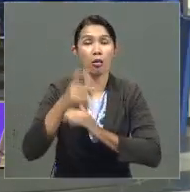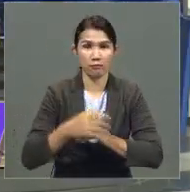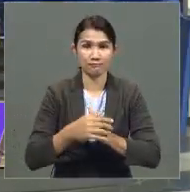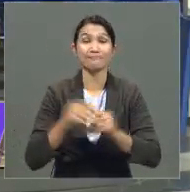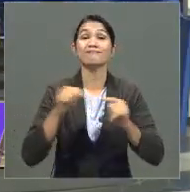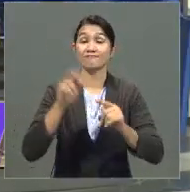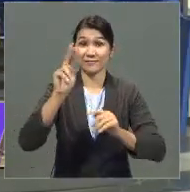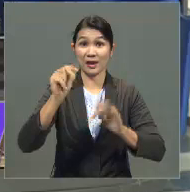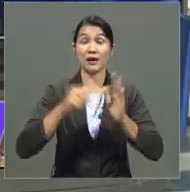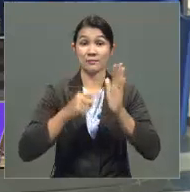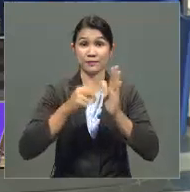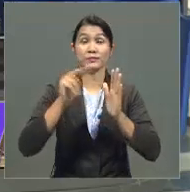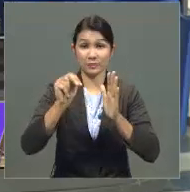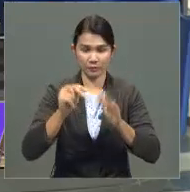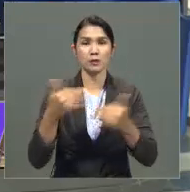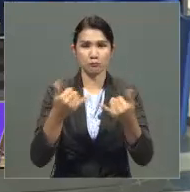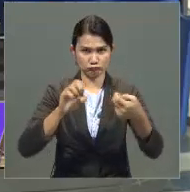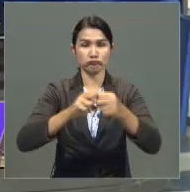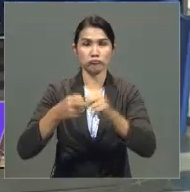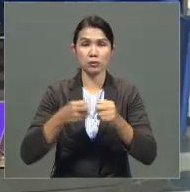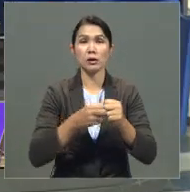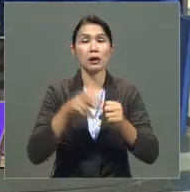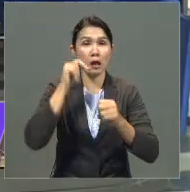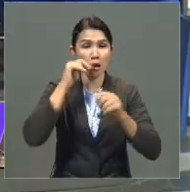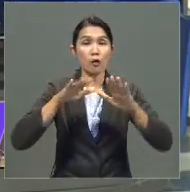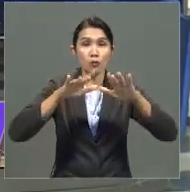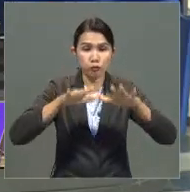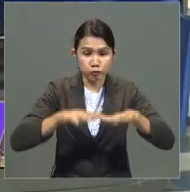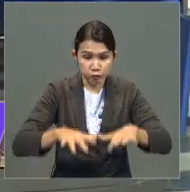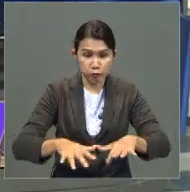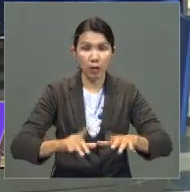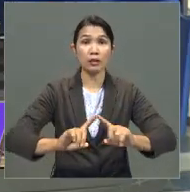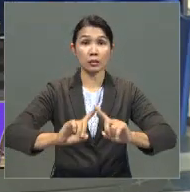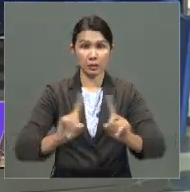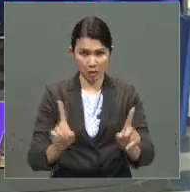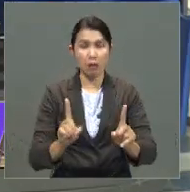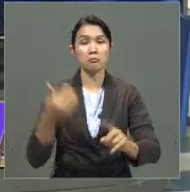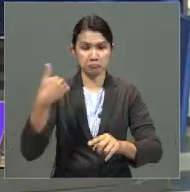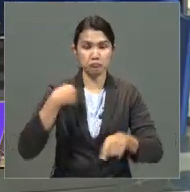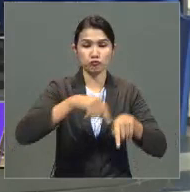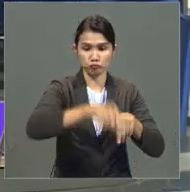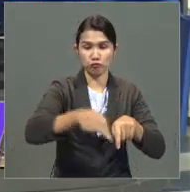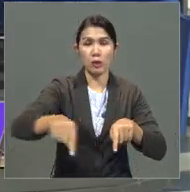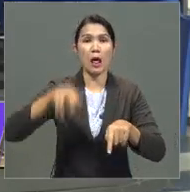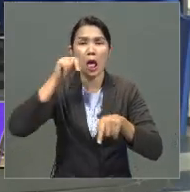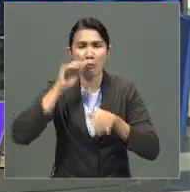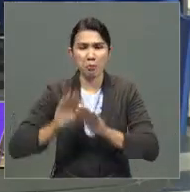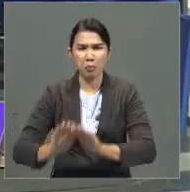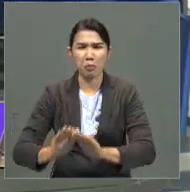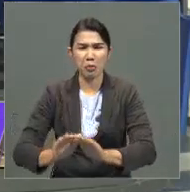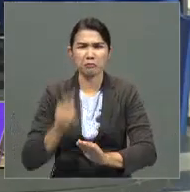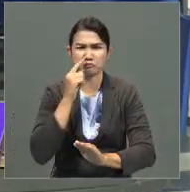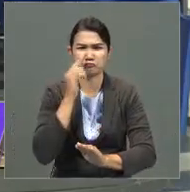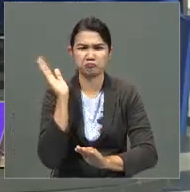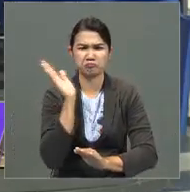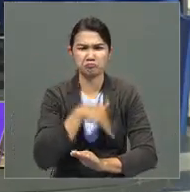ครับถือว่ายังมีปัญหาอยู่นะเพราะว่าน้ำแม้ว่าจะลดลงแล้วนะครับแต่ว่าตอนนี้บางพื้นที่น้ำยังท่วมขังและก็เริ่มส่งกลิ่นเหม็นแล้